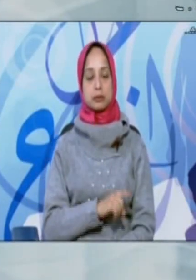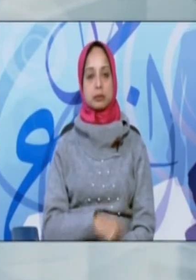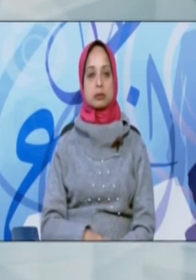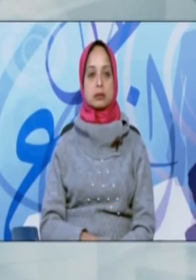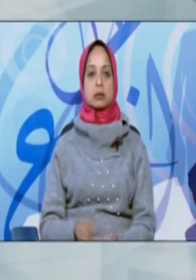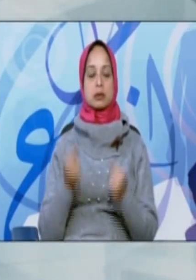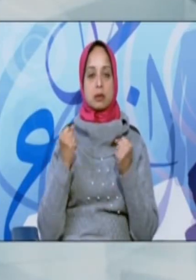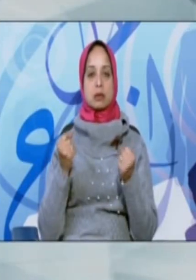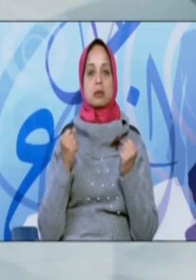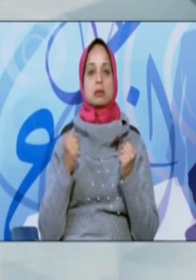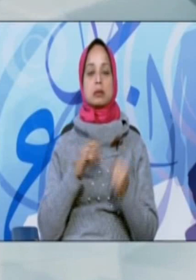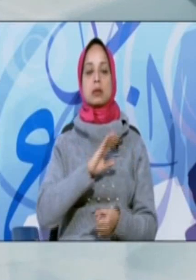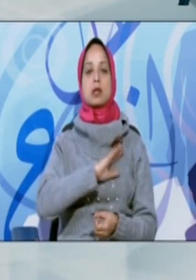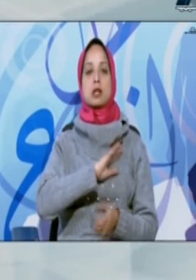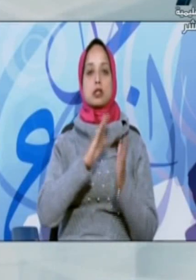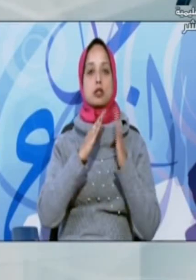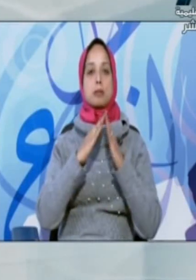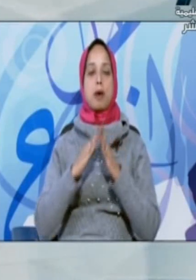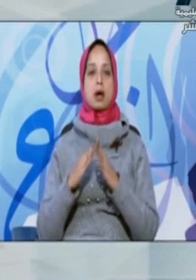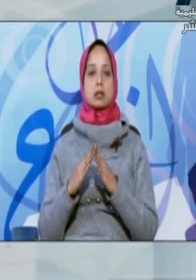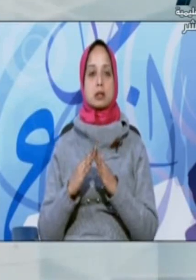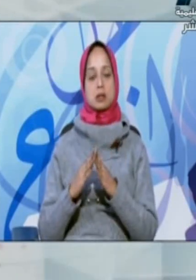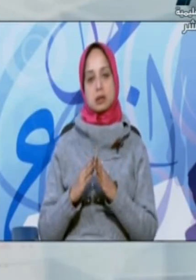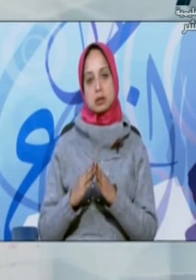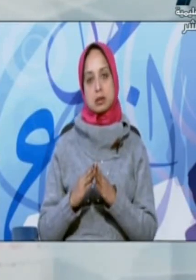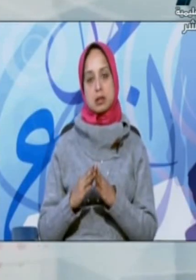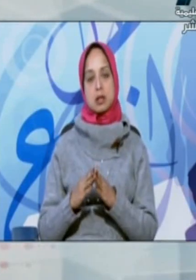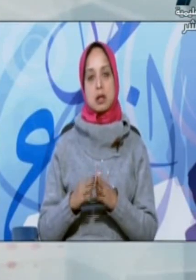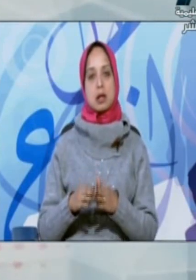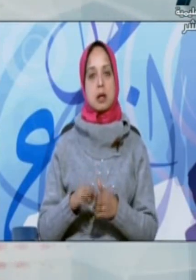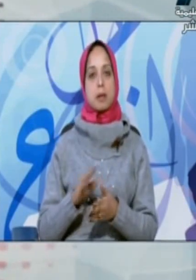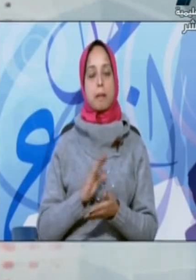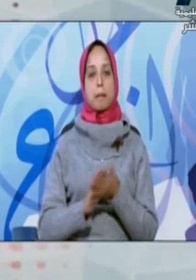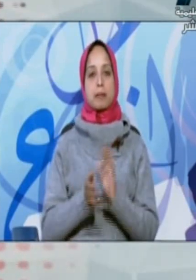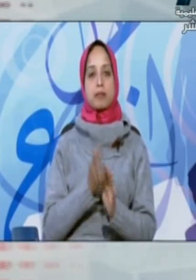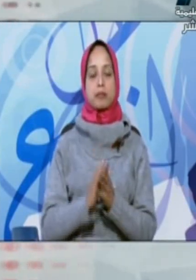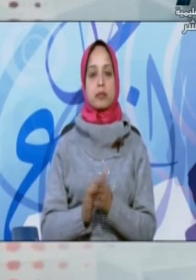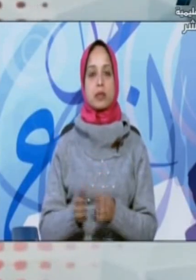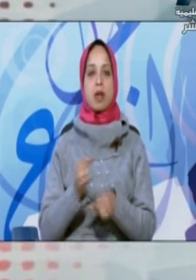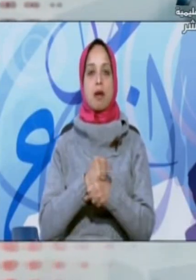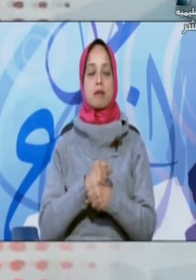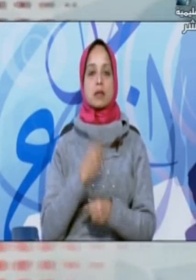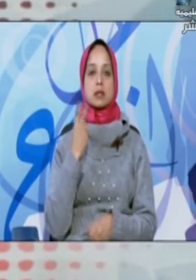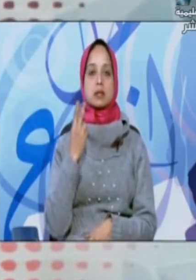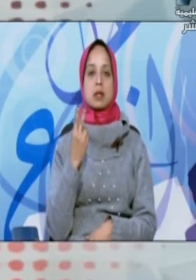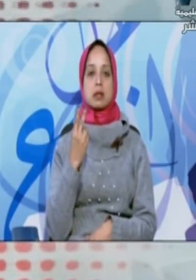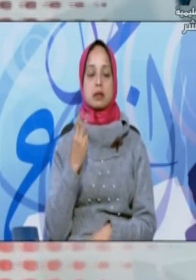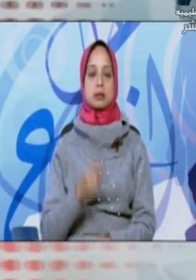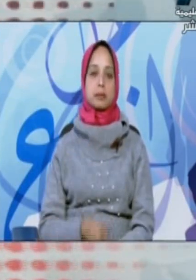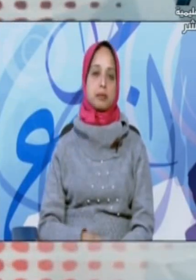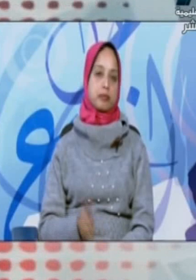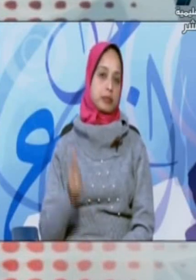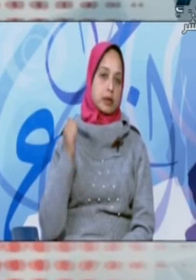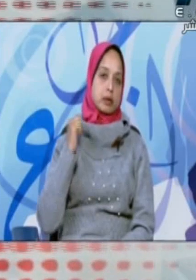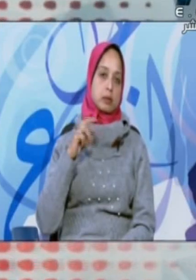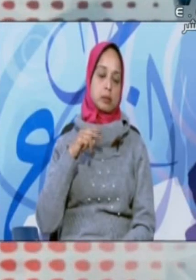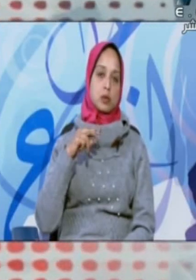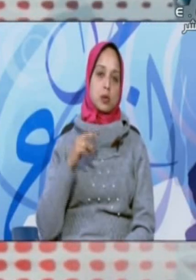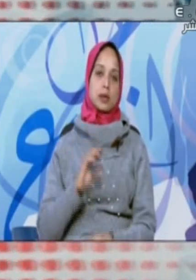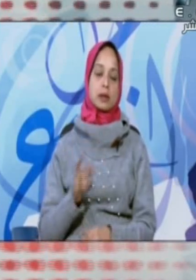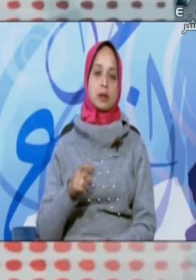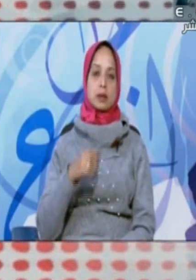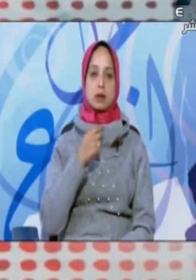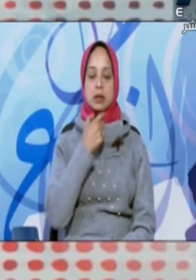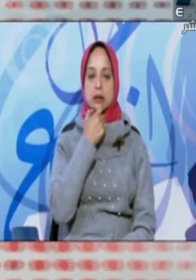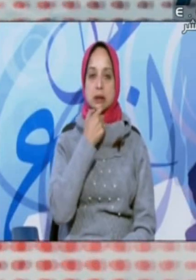الجيش المصري، ده بيلغي التحفظ الكام؟ الثاني. هو هناك قال لك ايه؟ انجلترا تدافع عن